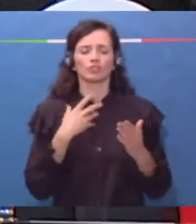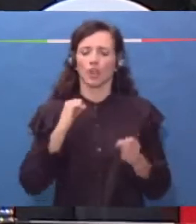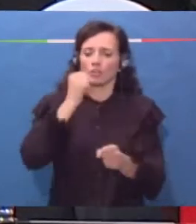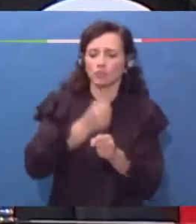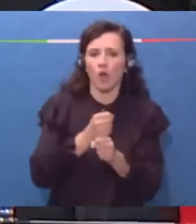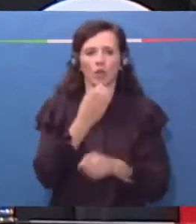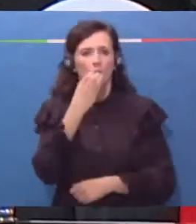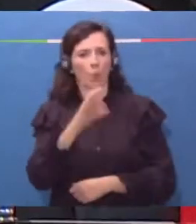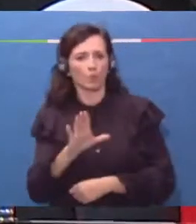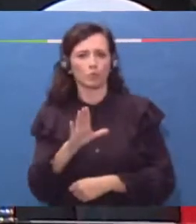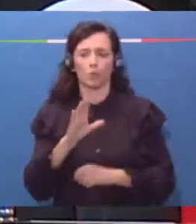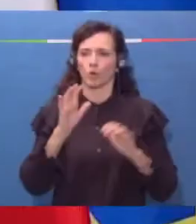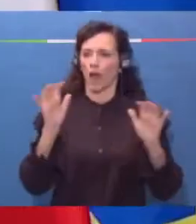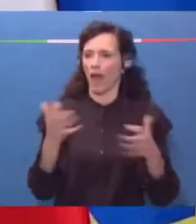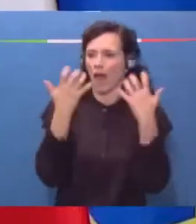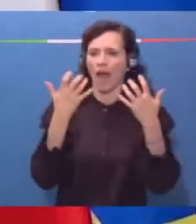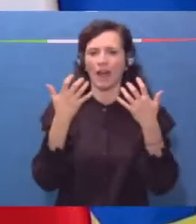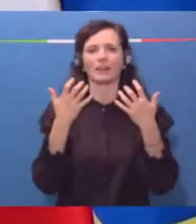artisti.